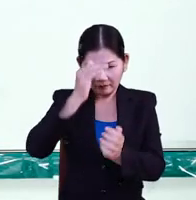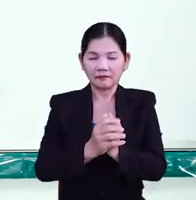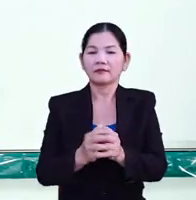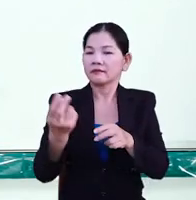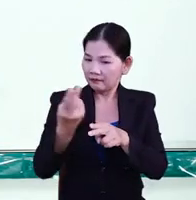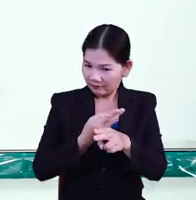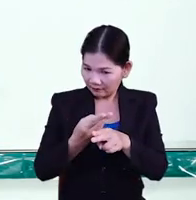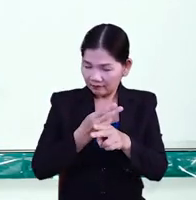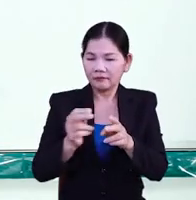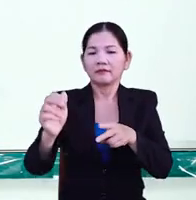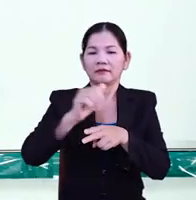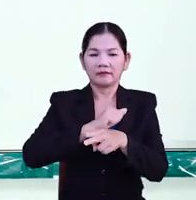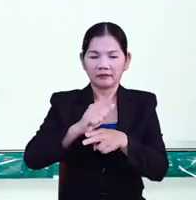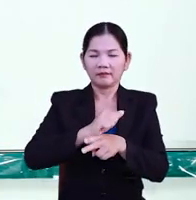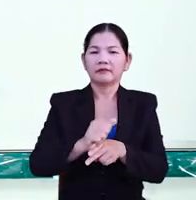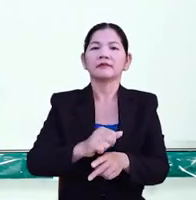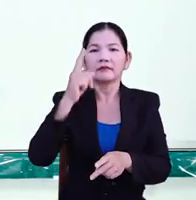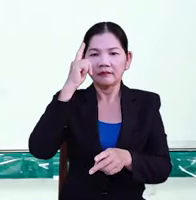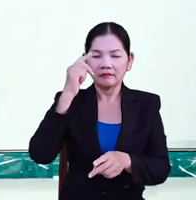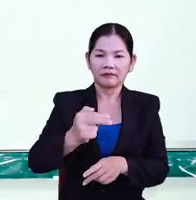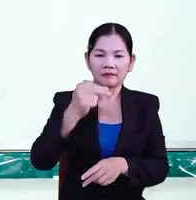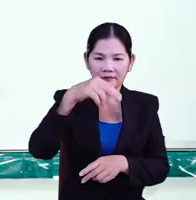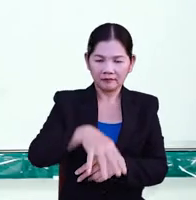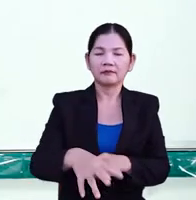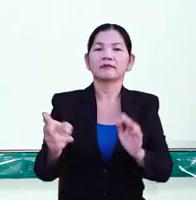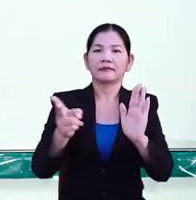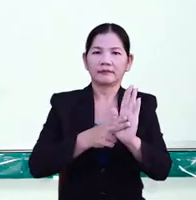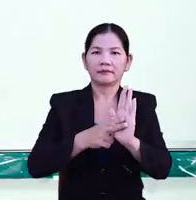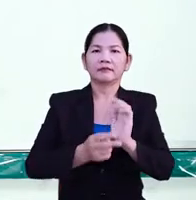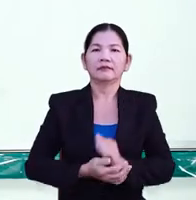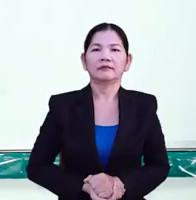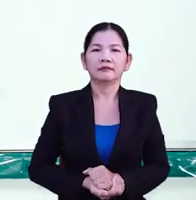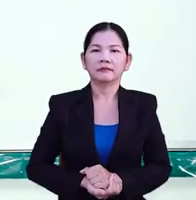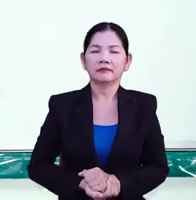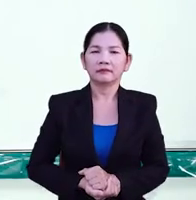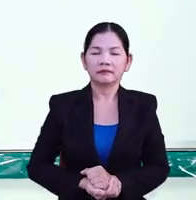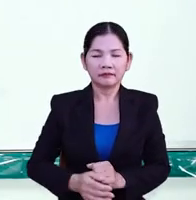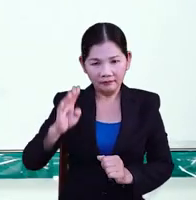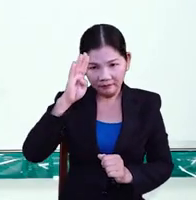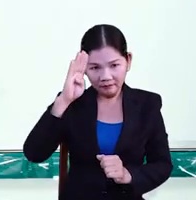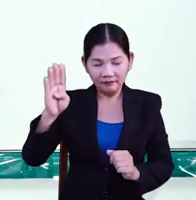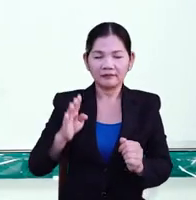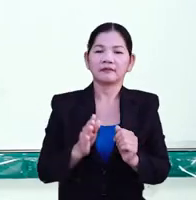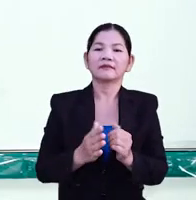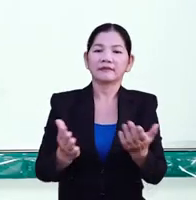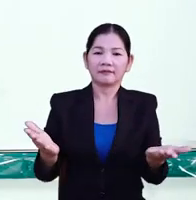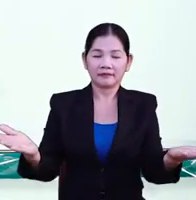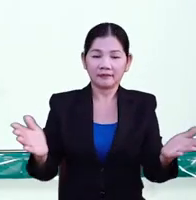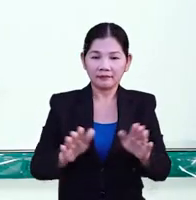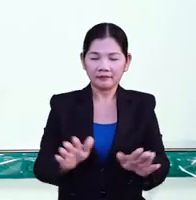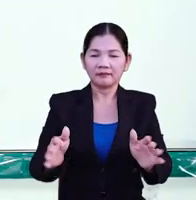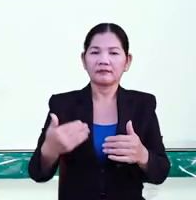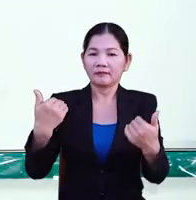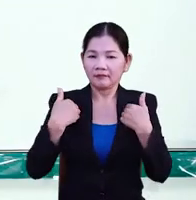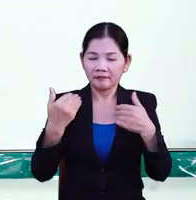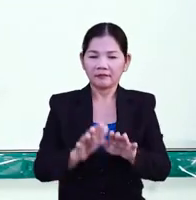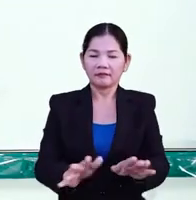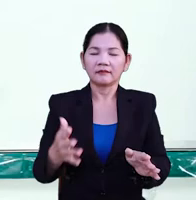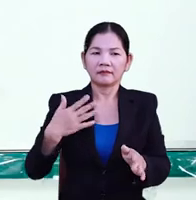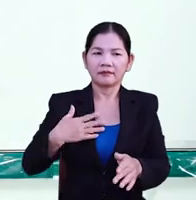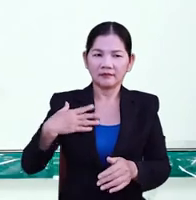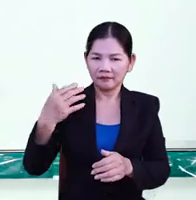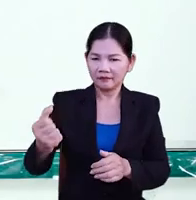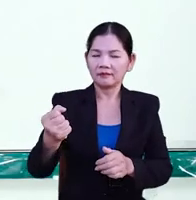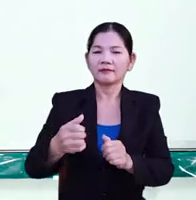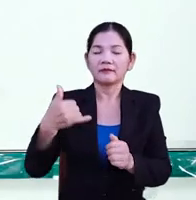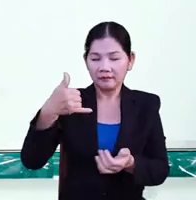ហាត់លំហាត់ស្គាល់ទីតាំងបានច្បាស់លាស់ចាសសួស្តីកូនកូនបងប្អូនគ្នាតើកូនកូនសុខសប្បាយជាទេ